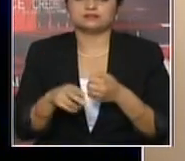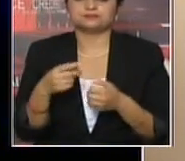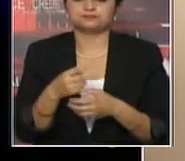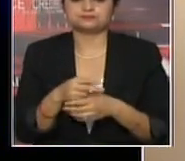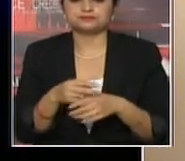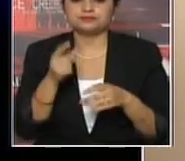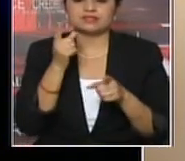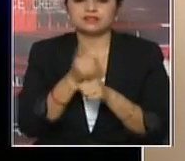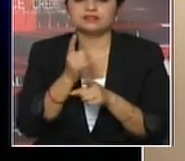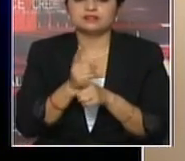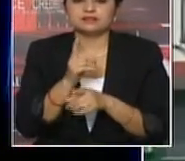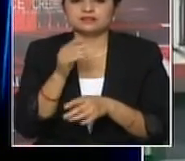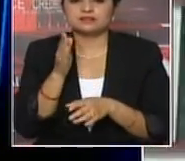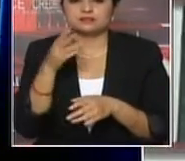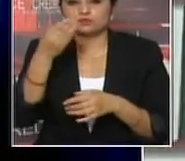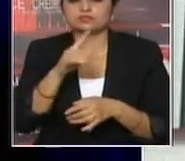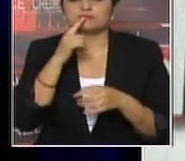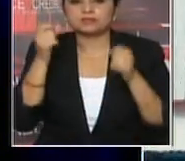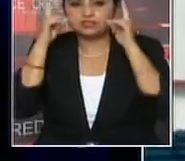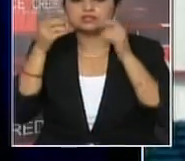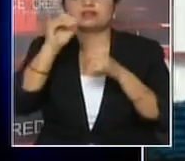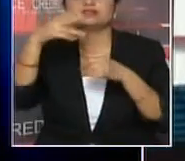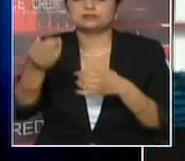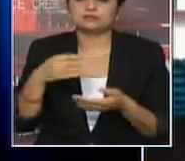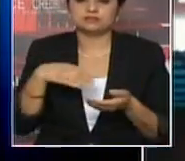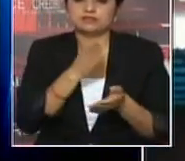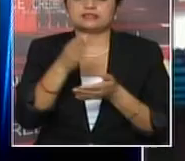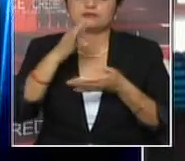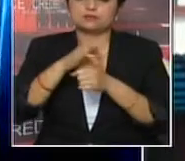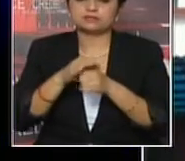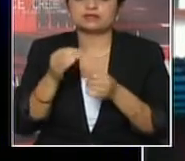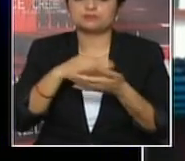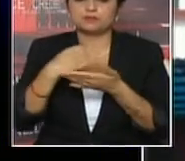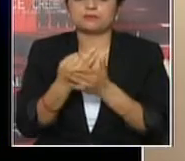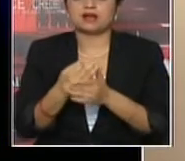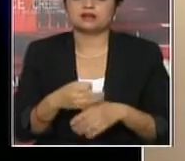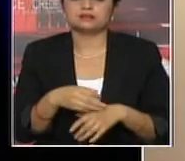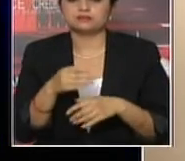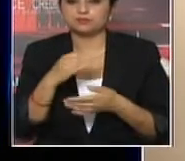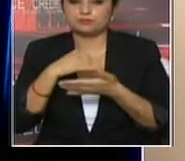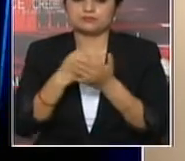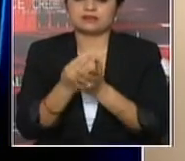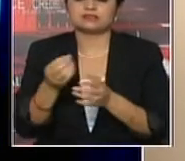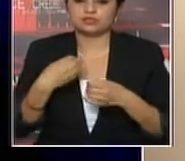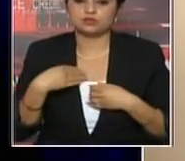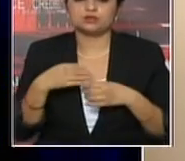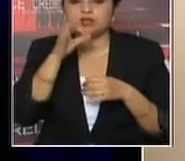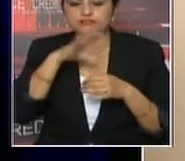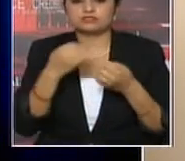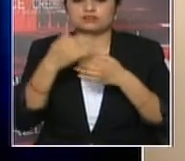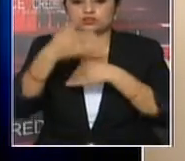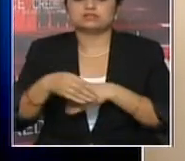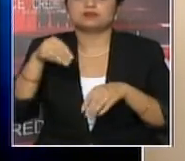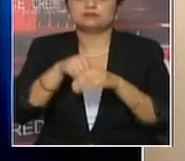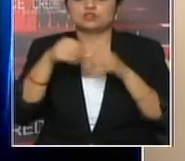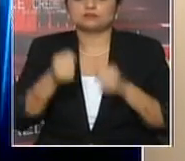रद्दसम्म गरिदिने चेतावनी दिएको थियो। यातायात व्यवस्था विभाग महानिर्देशक रूपनारायण भट्टराईले विभागले तोकेको सीमाभित्रै रहेर